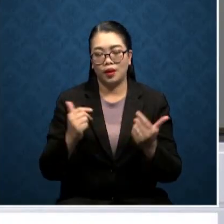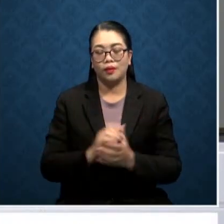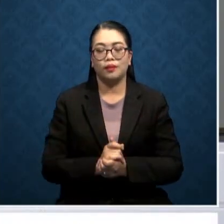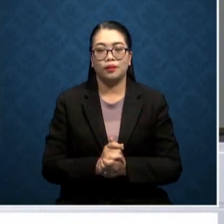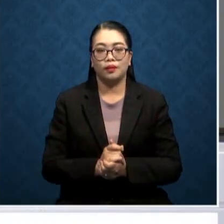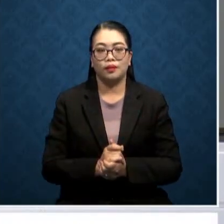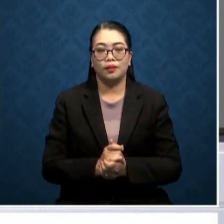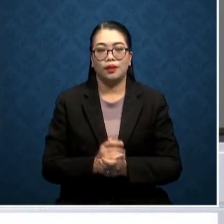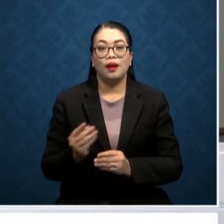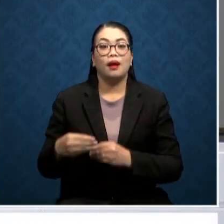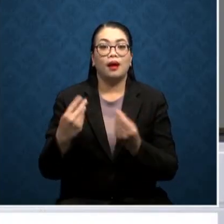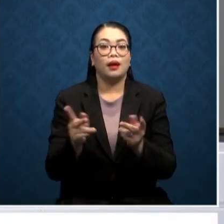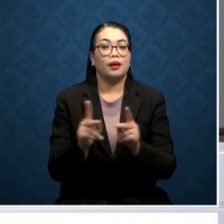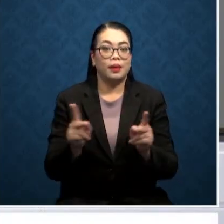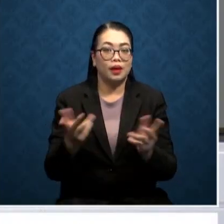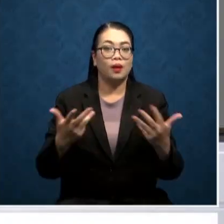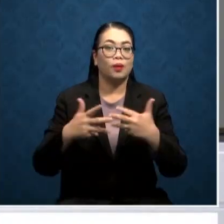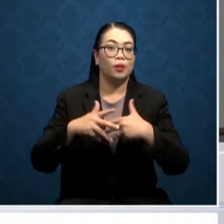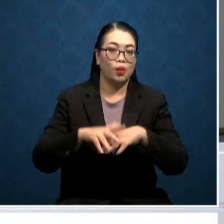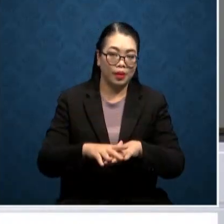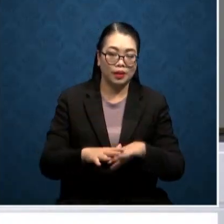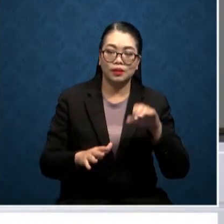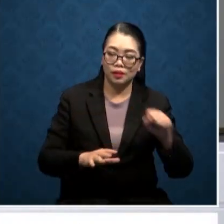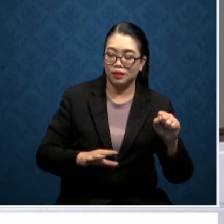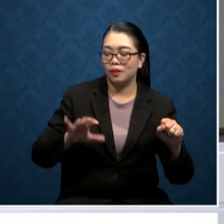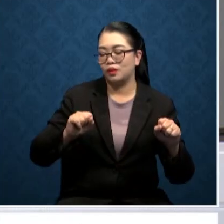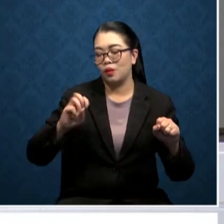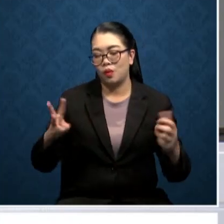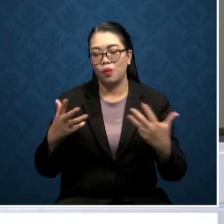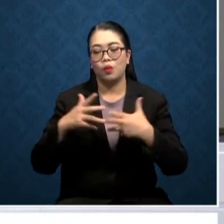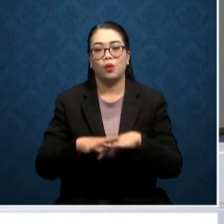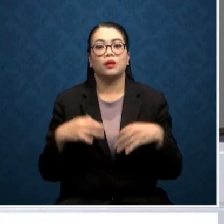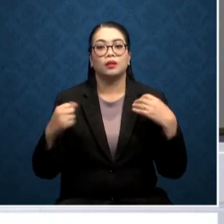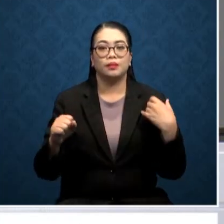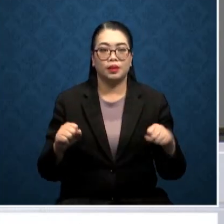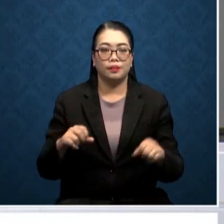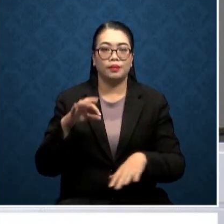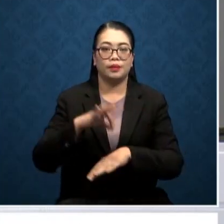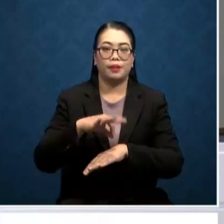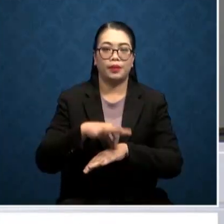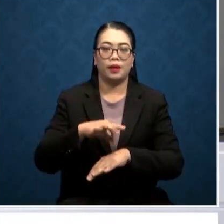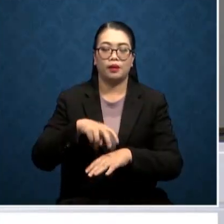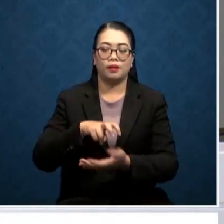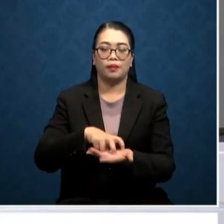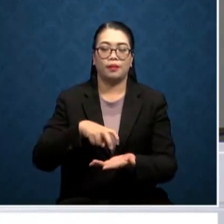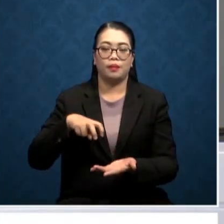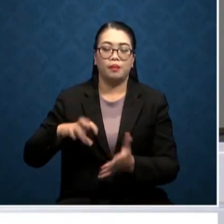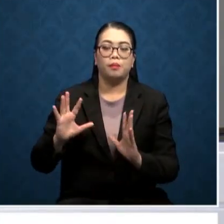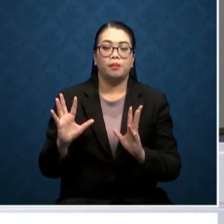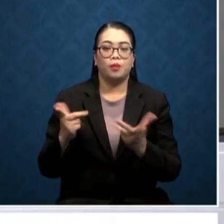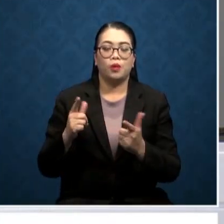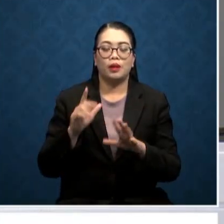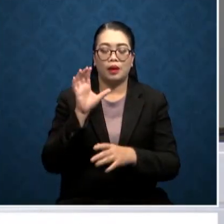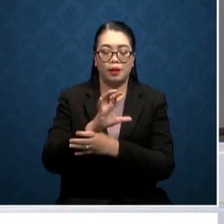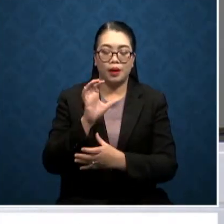และส่งผลให้กรรมการร่วมกันฝ่ายวุฒิสภาจำนวน10คนพ้นจากตำแหน่งตามข้อบังคับข้อ